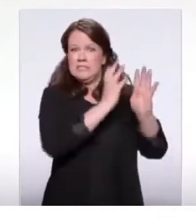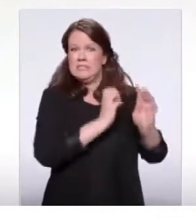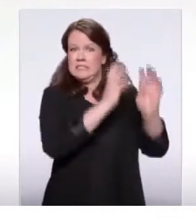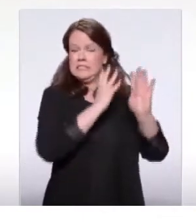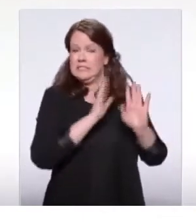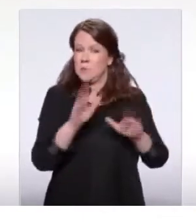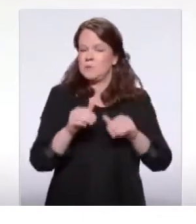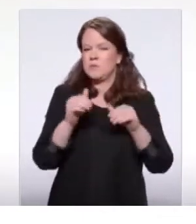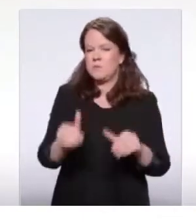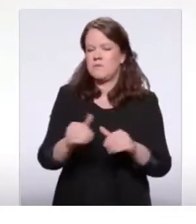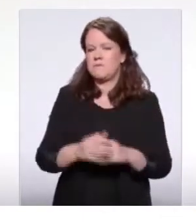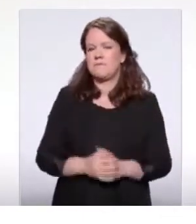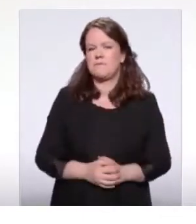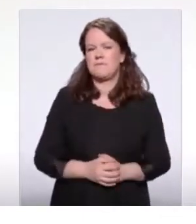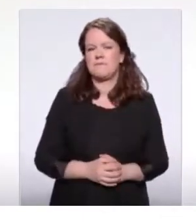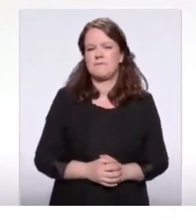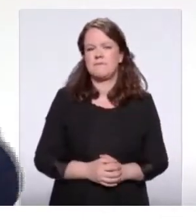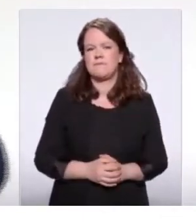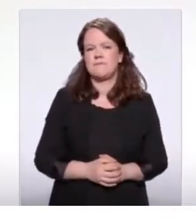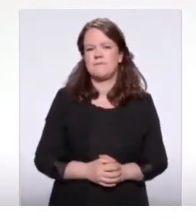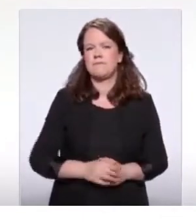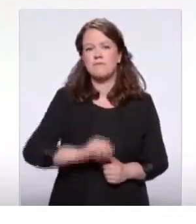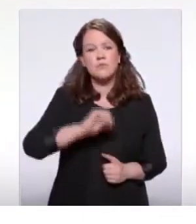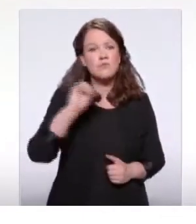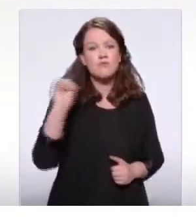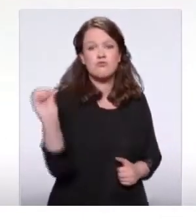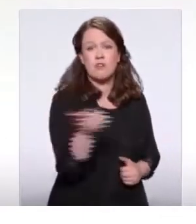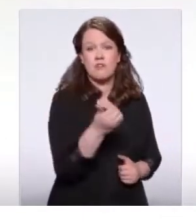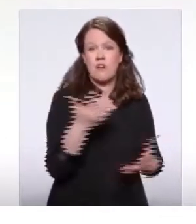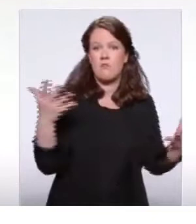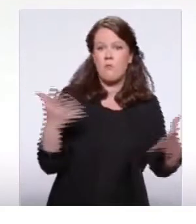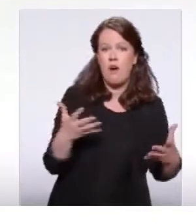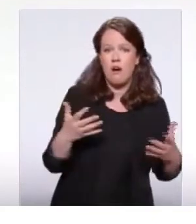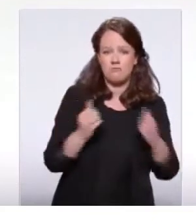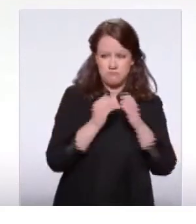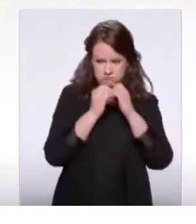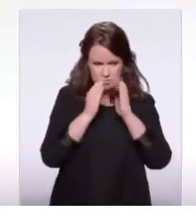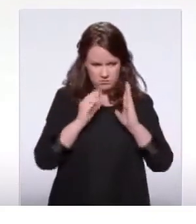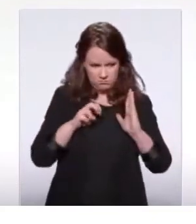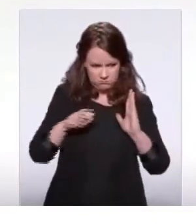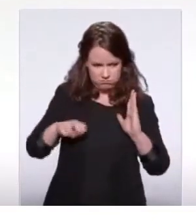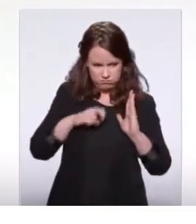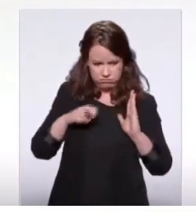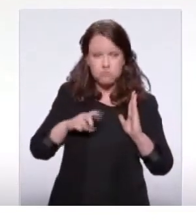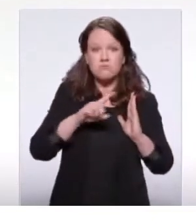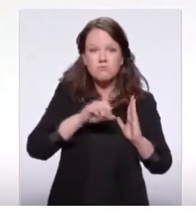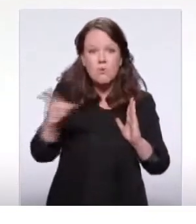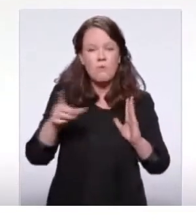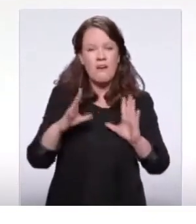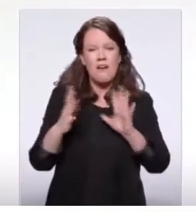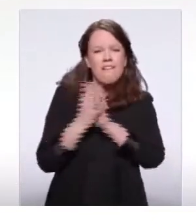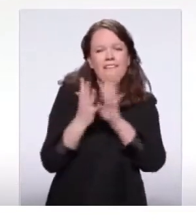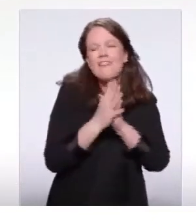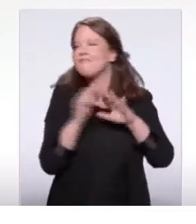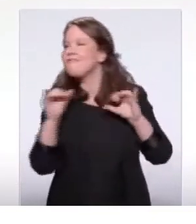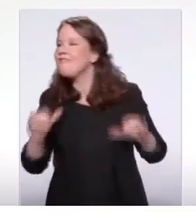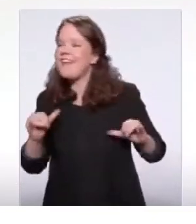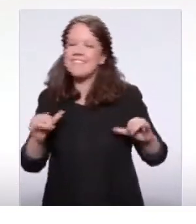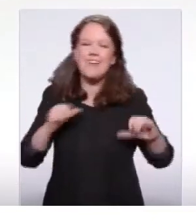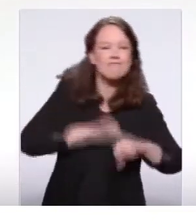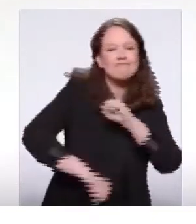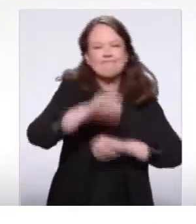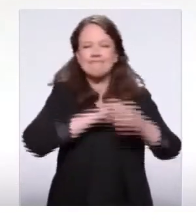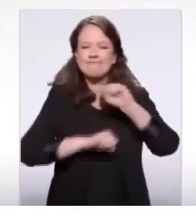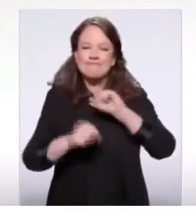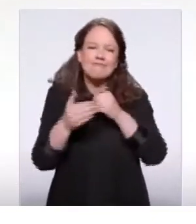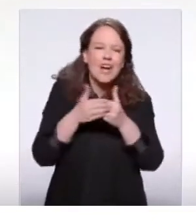donc, chacun doit veiller, non pas à s'enfermer, mais à limiter au maximum les contacts, les rencontres, les